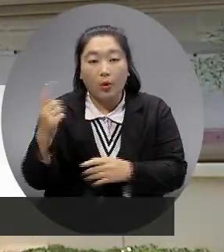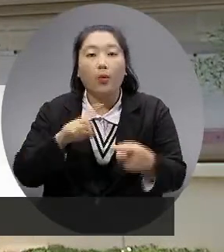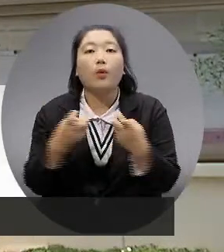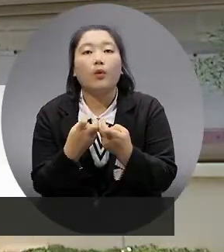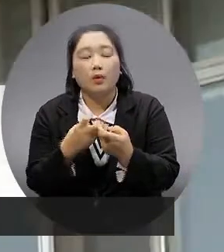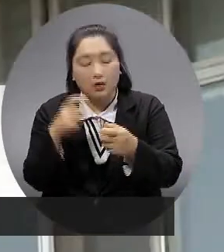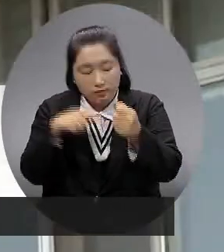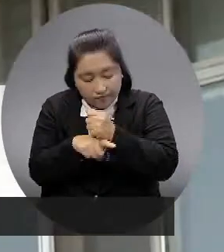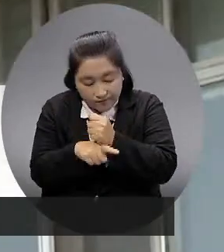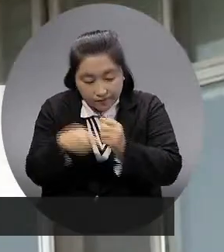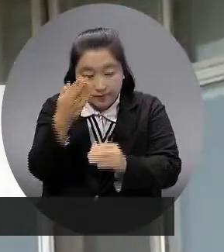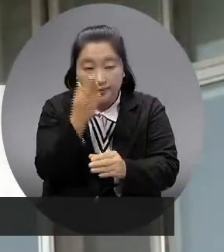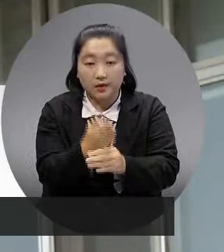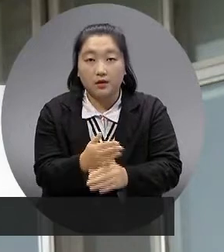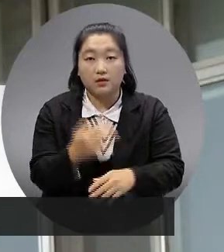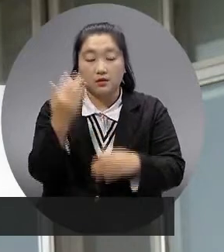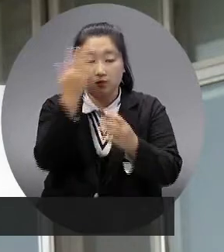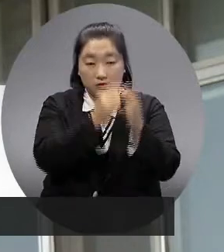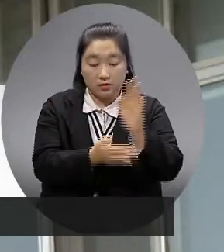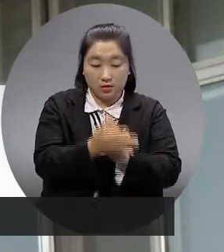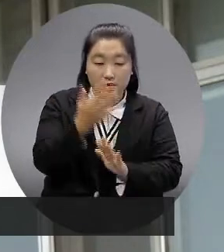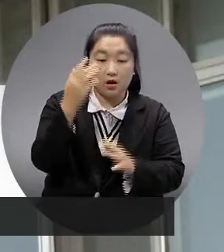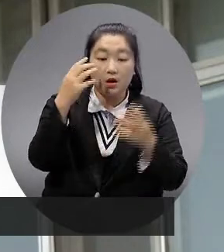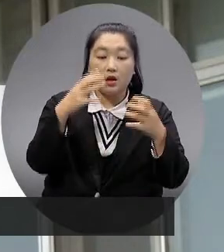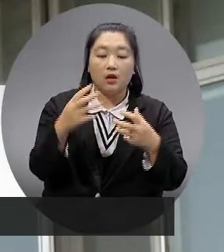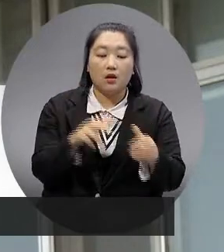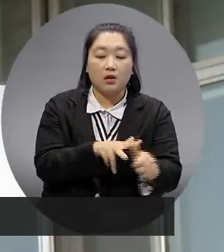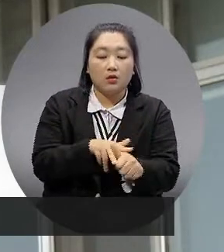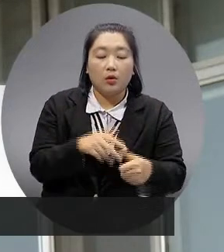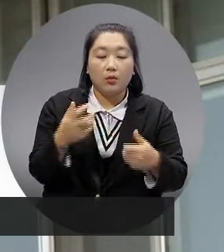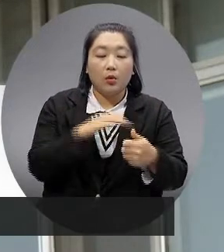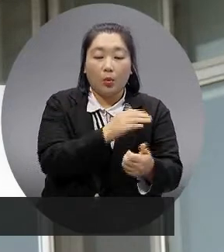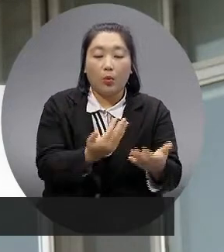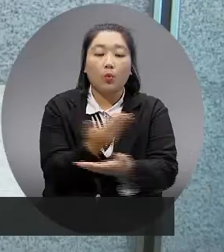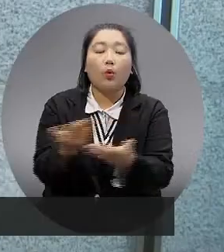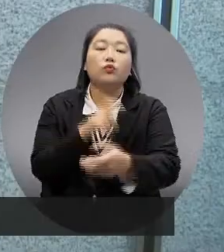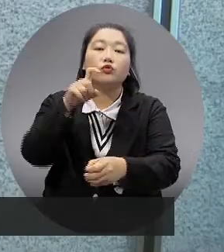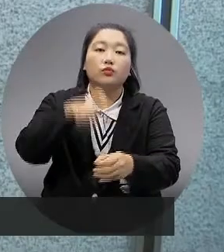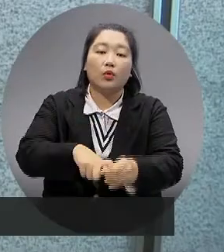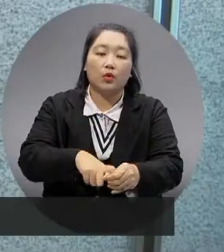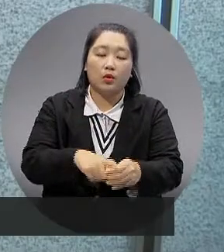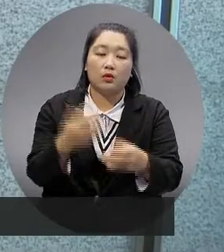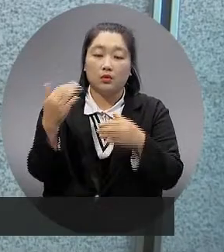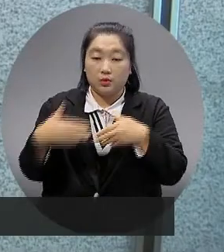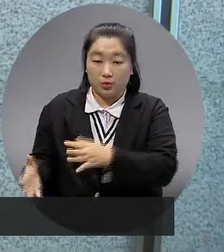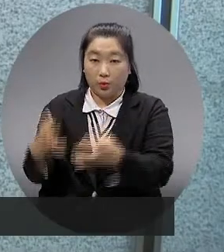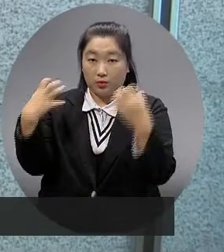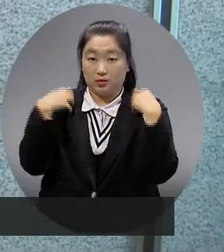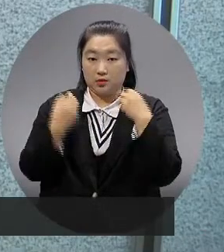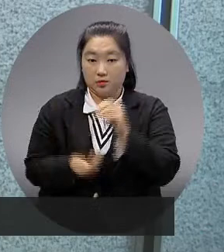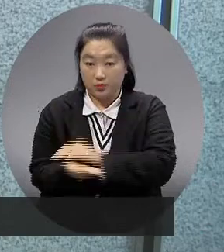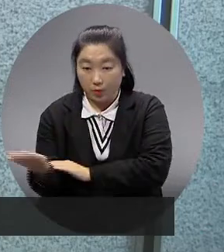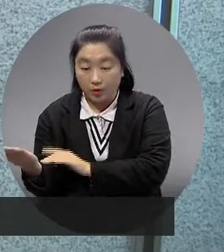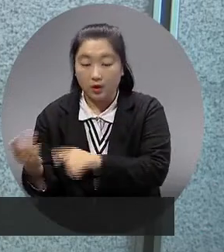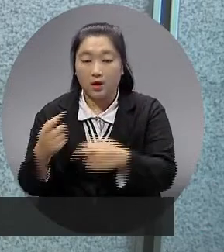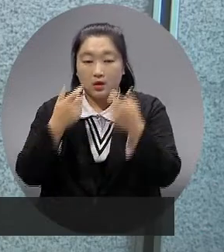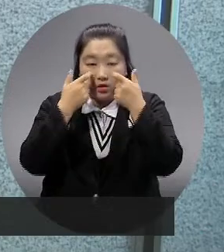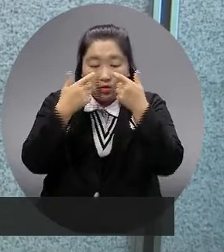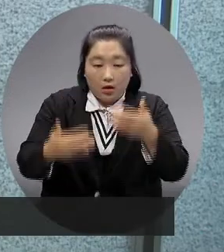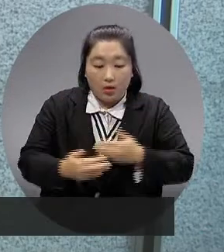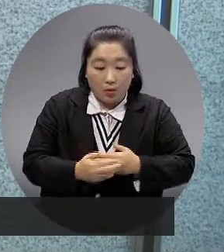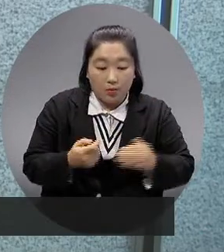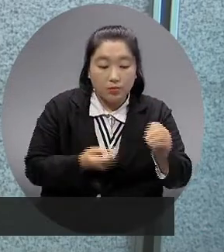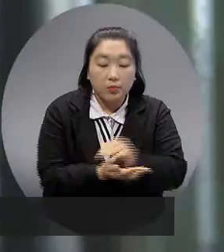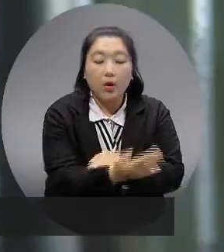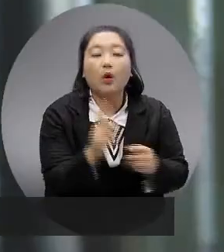있습니다. 청주시도 이 문서는 정보 공유 차원에서 작성돼 충청북도에도 보낸 문서라며 정확한 유출